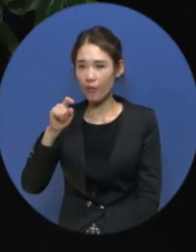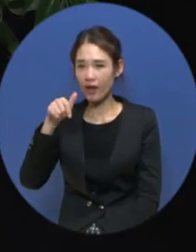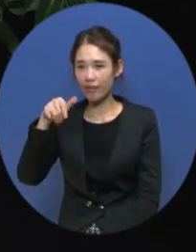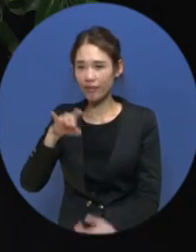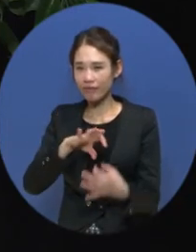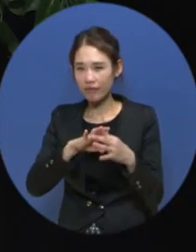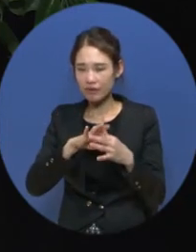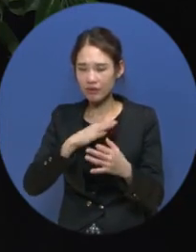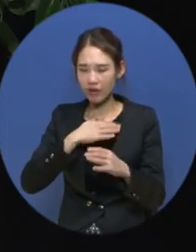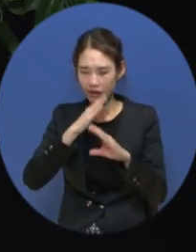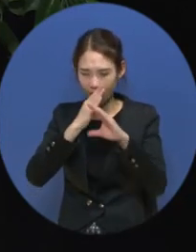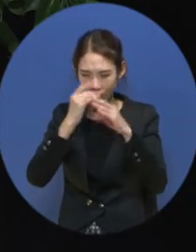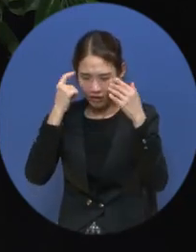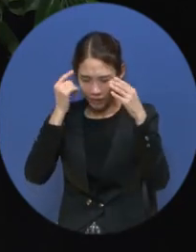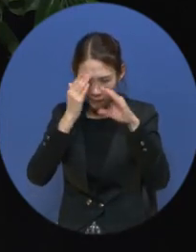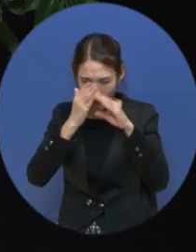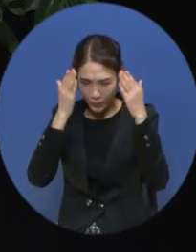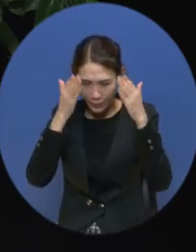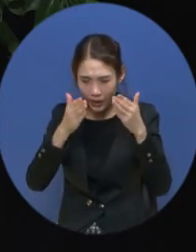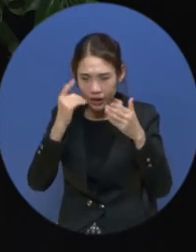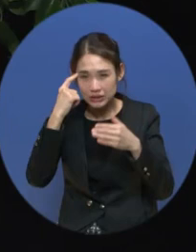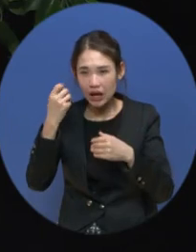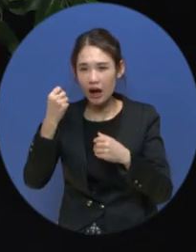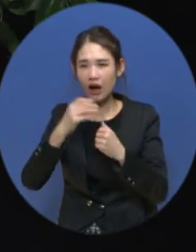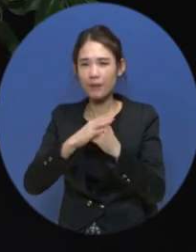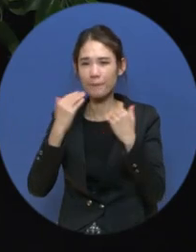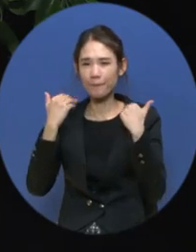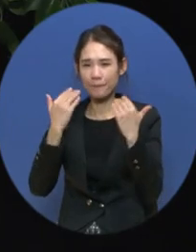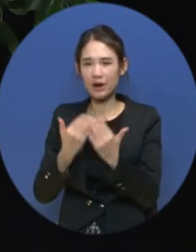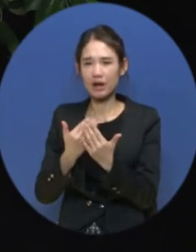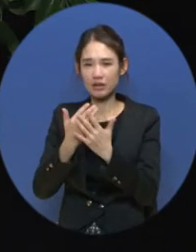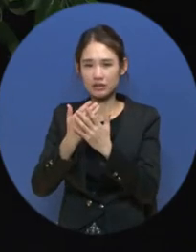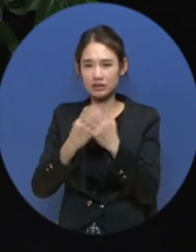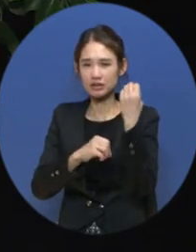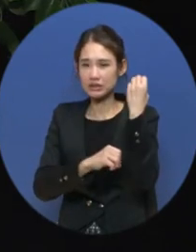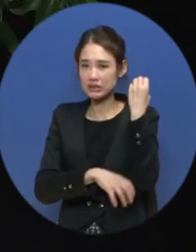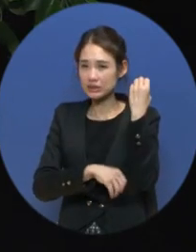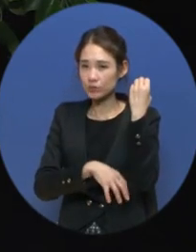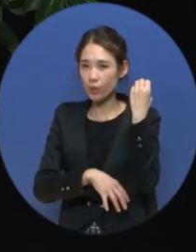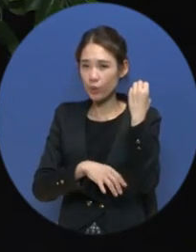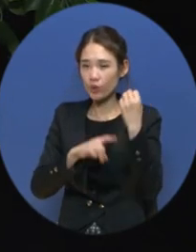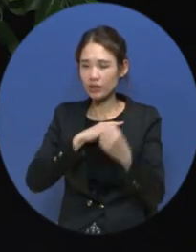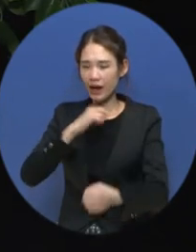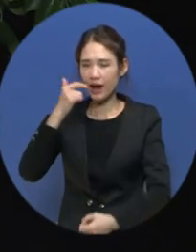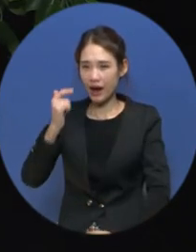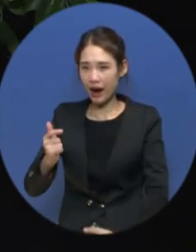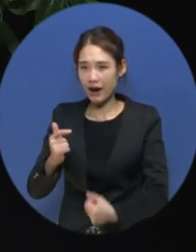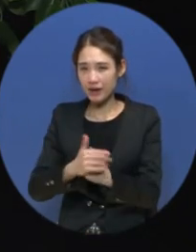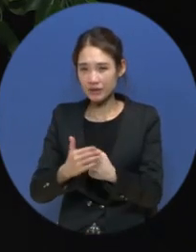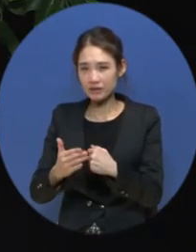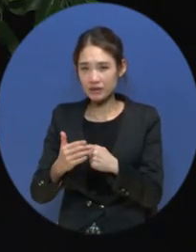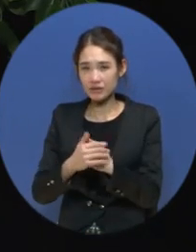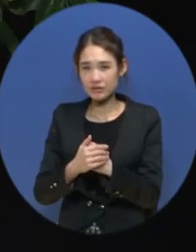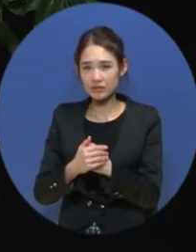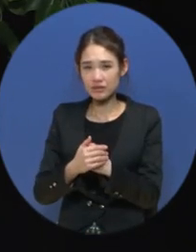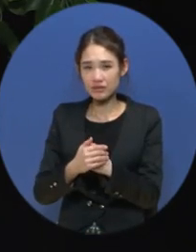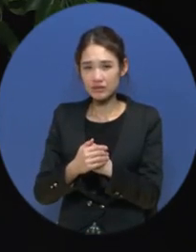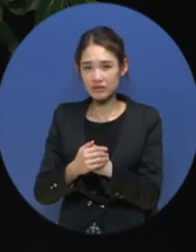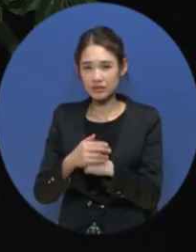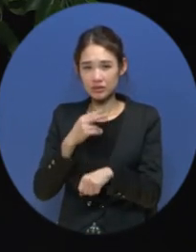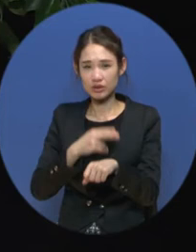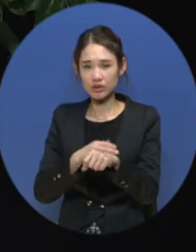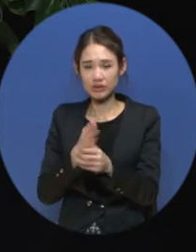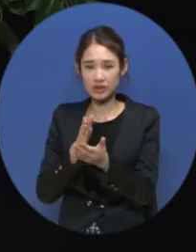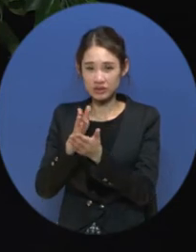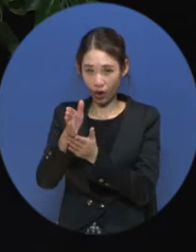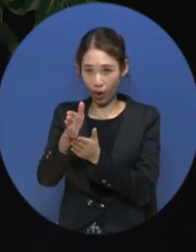자기중심적인 사고랄지 어떤 그 발달의 기초가 튼튼히 되어야 되는 이 시기이기 때문에 굉장히 교사의